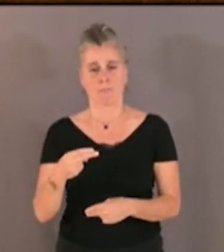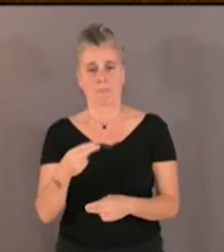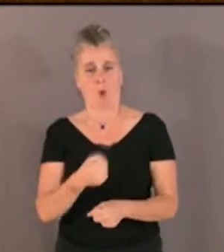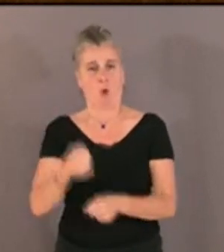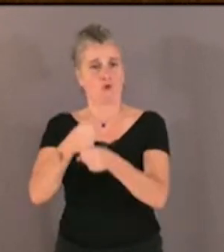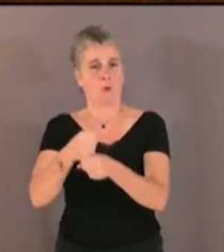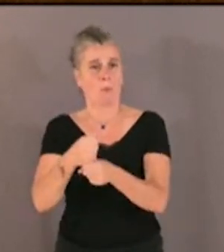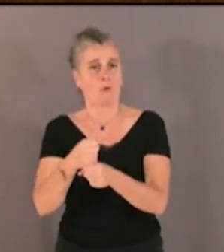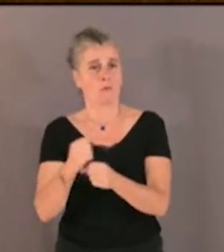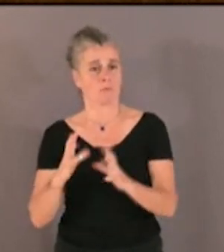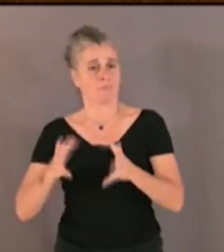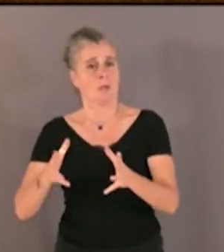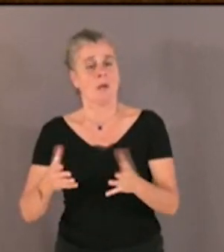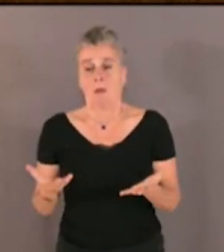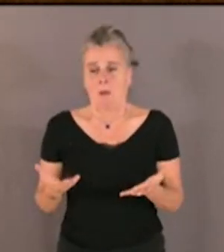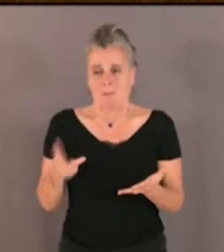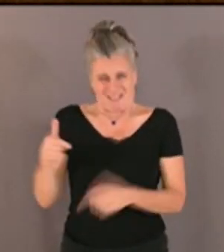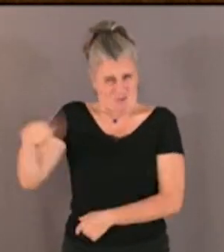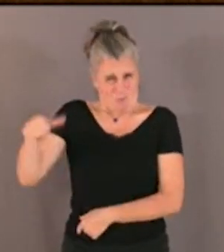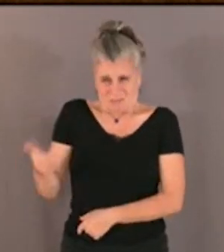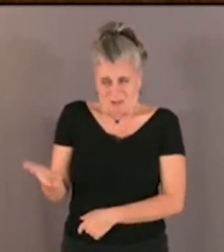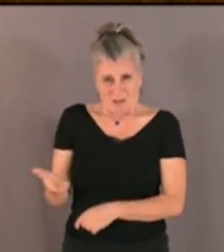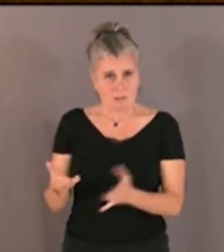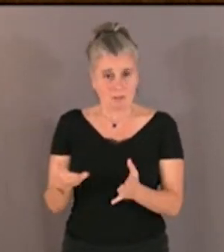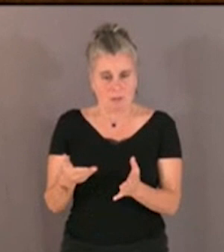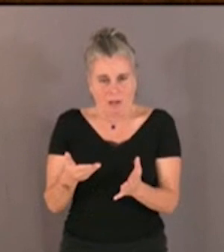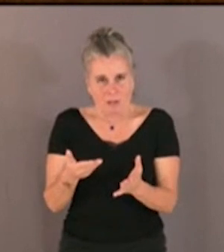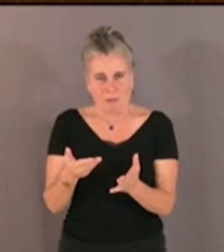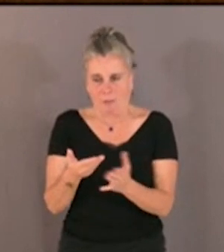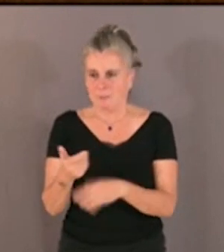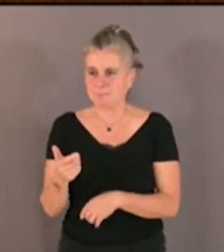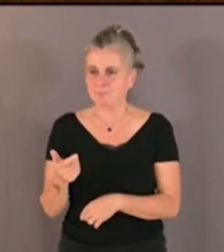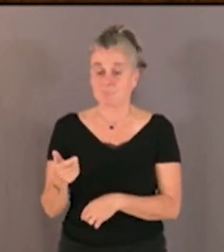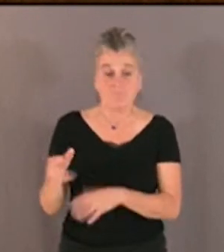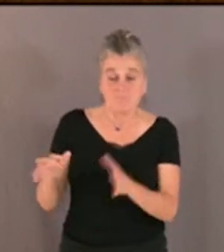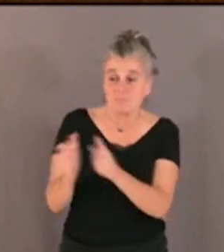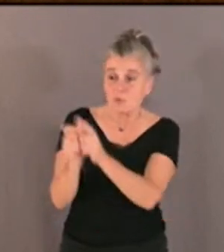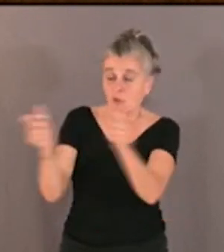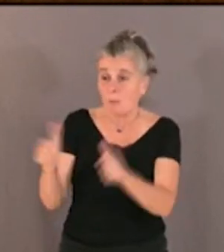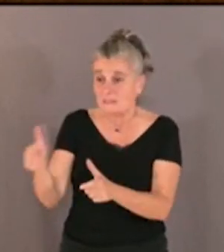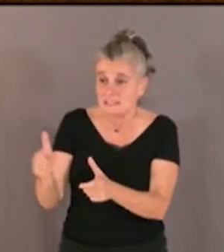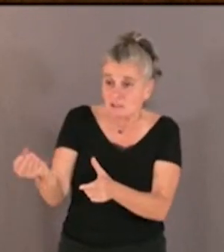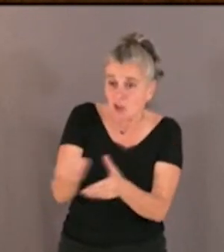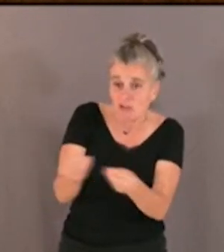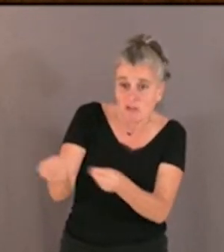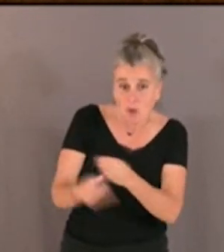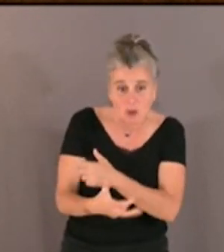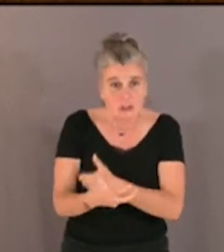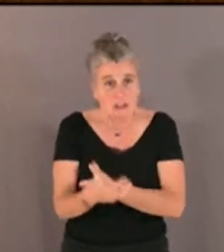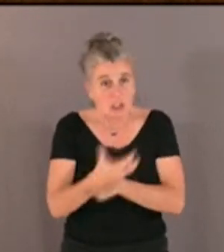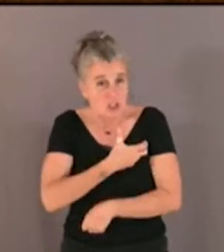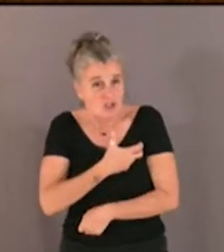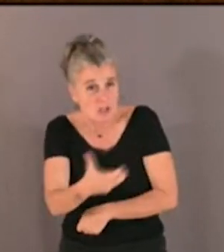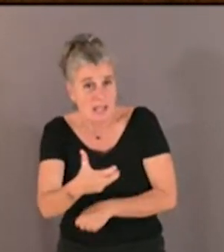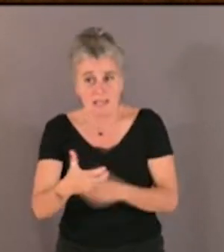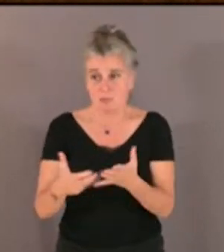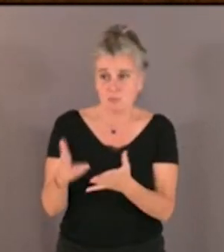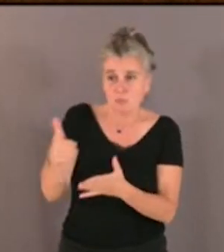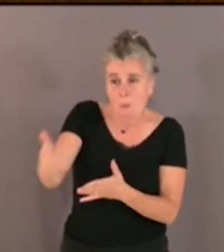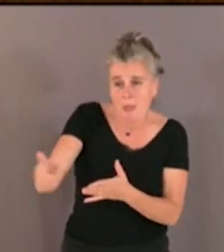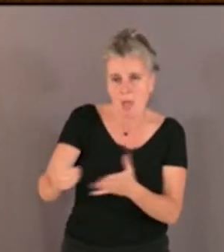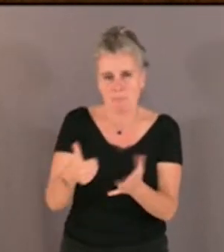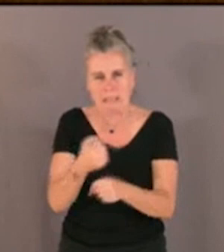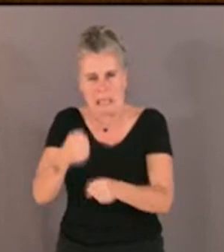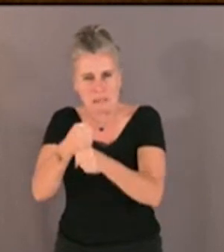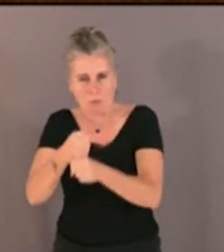de dynamique en faveur des seuls qui créent la richesse, que sont les entrepreneurs, qui vont créer l'emploi, qui vont créer les